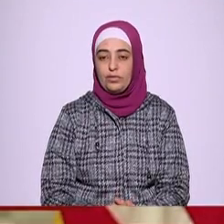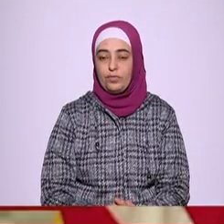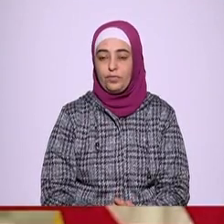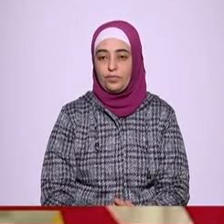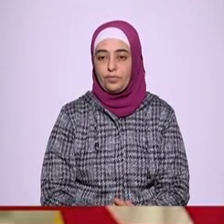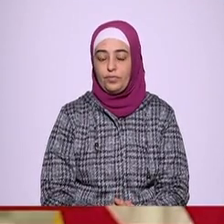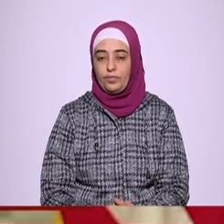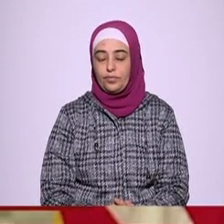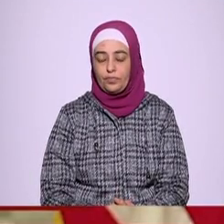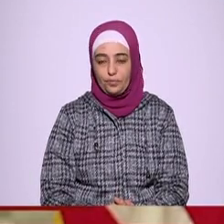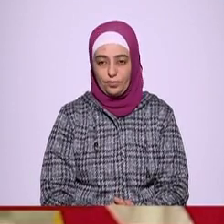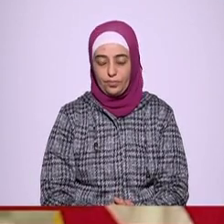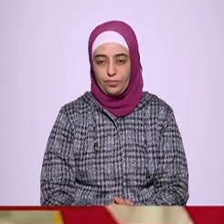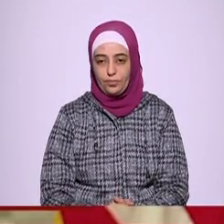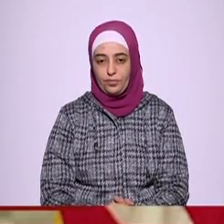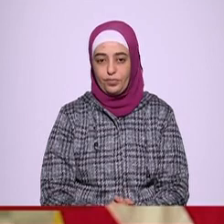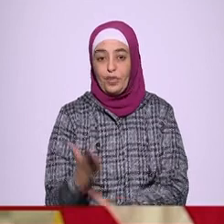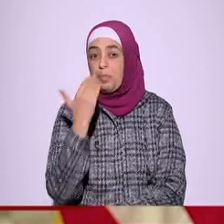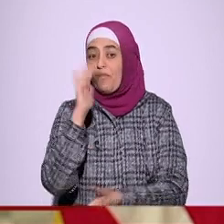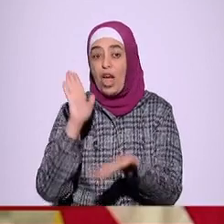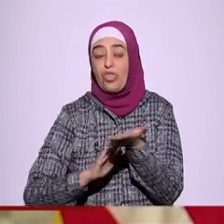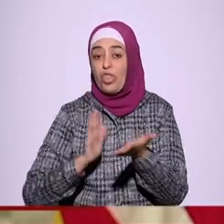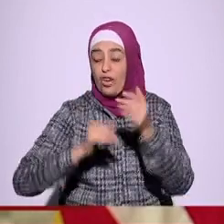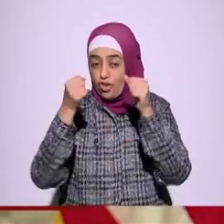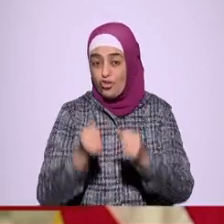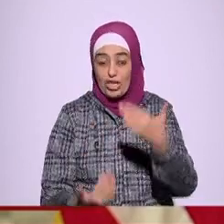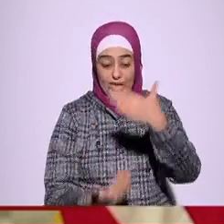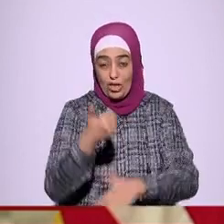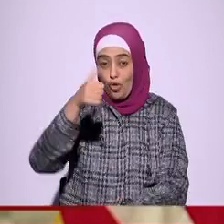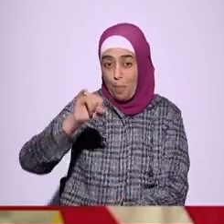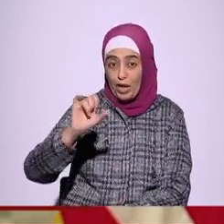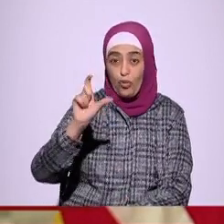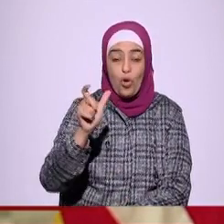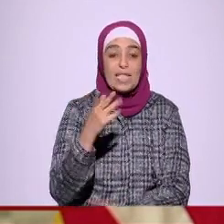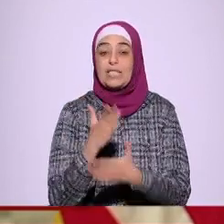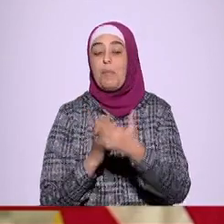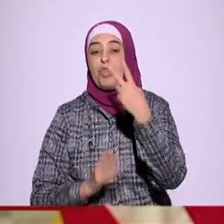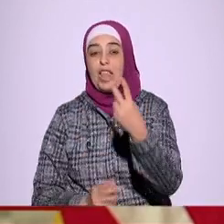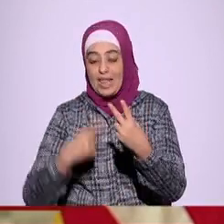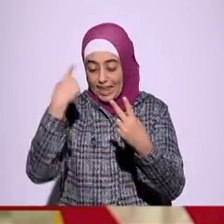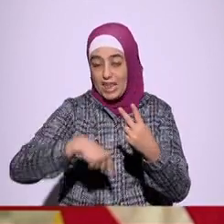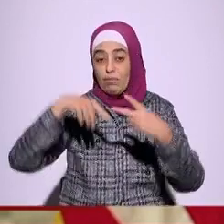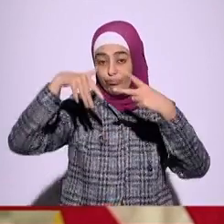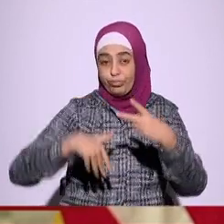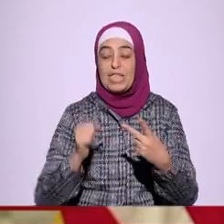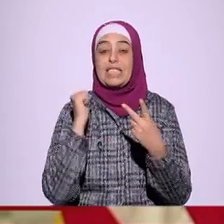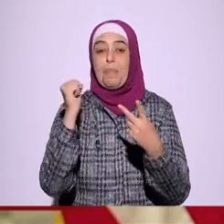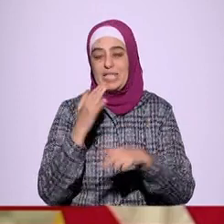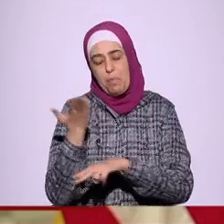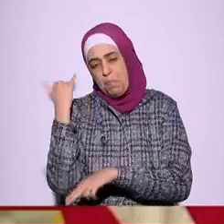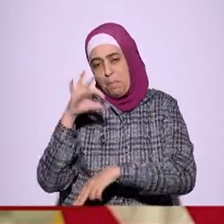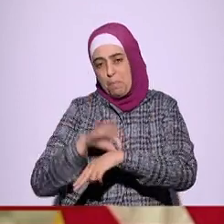الحالات لم نشاهد حالات خطرة نتيجة الأوميكرون، نتيجة عاملين المناعة الطبيعية نتيجة